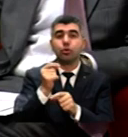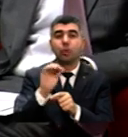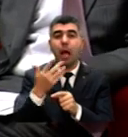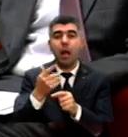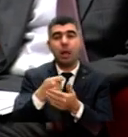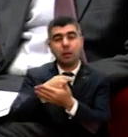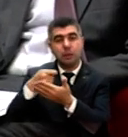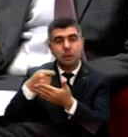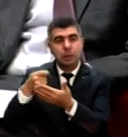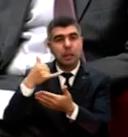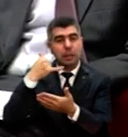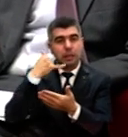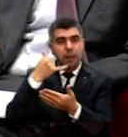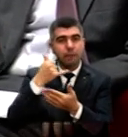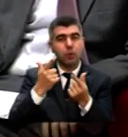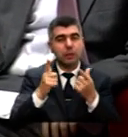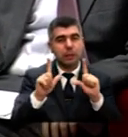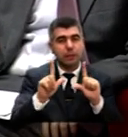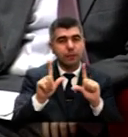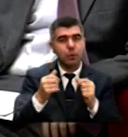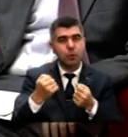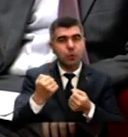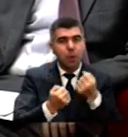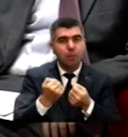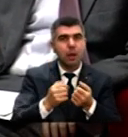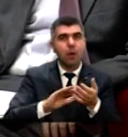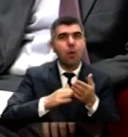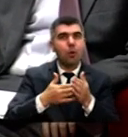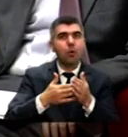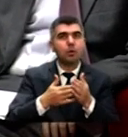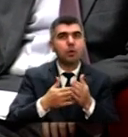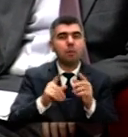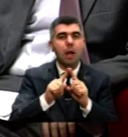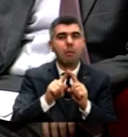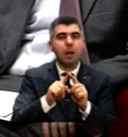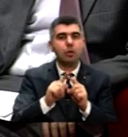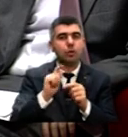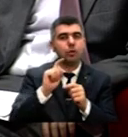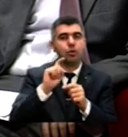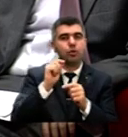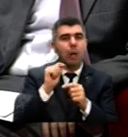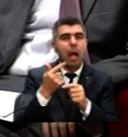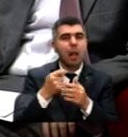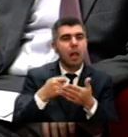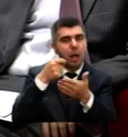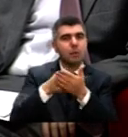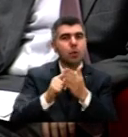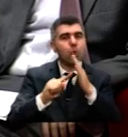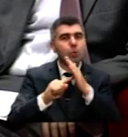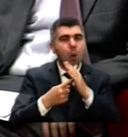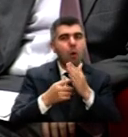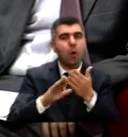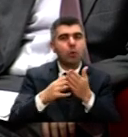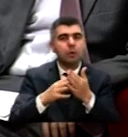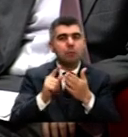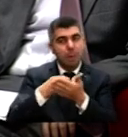عندك تليفون؟ واش عندك تلفزيون؟ واش عندك طوموبيل؟ من خلال شحال تتخلص في الضو؟ من خلال داك المصاريف ديالو